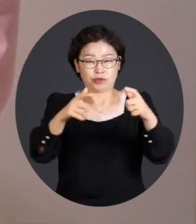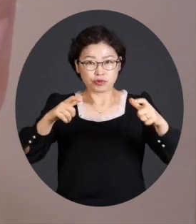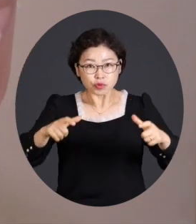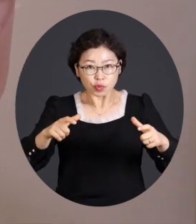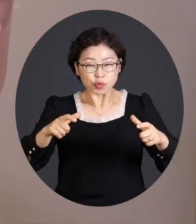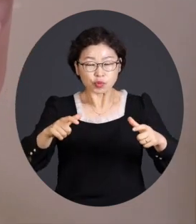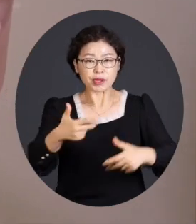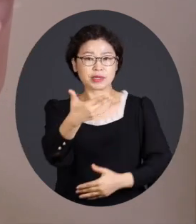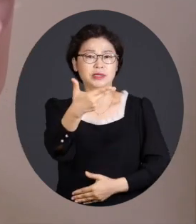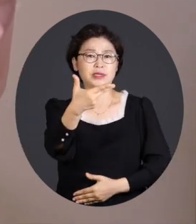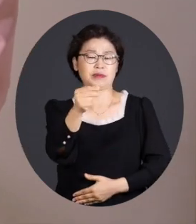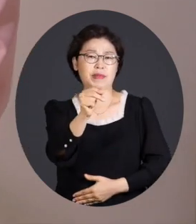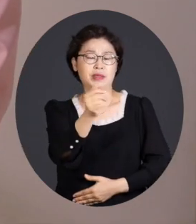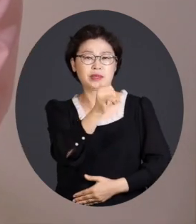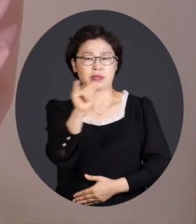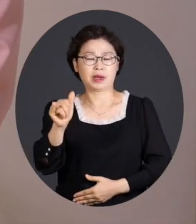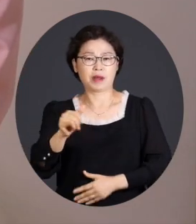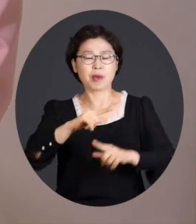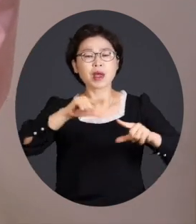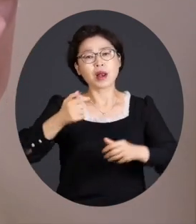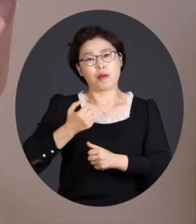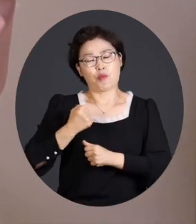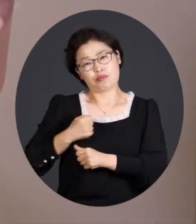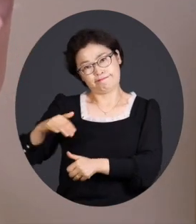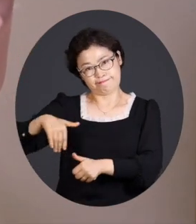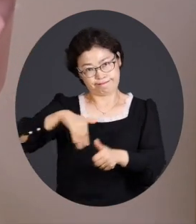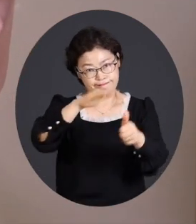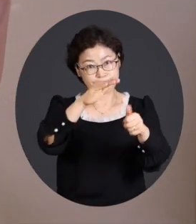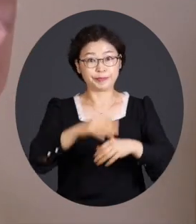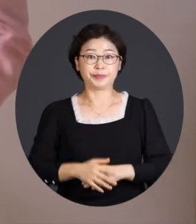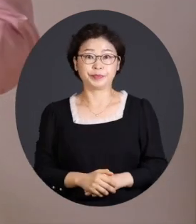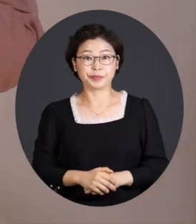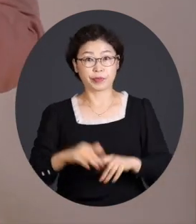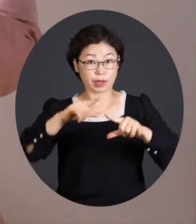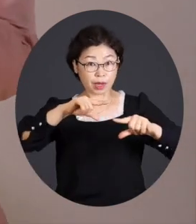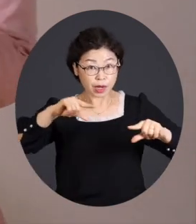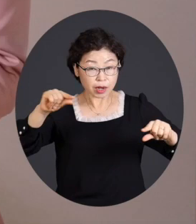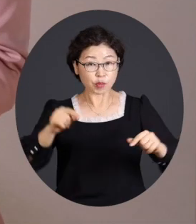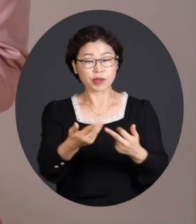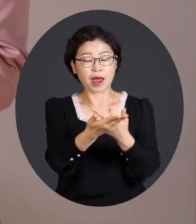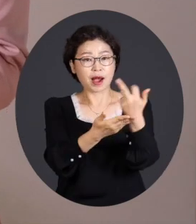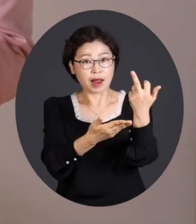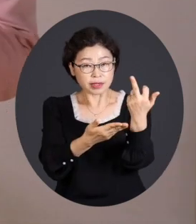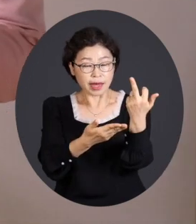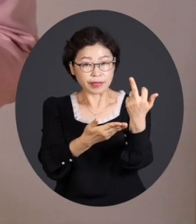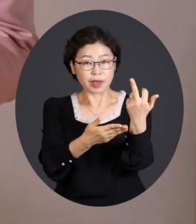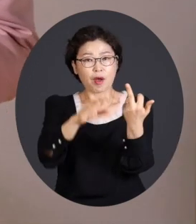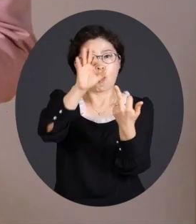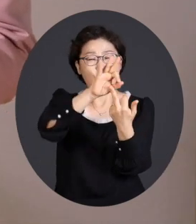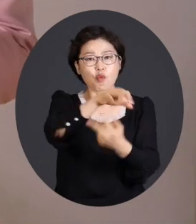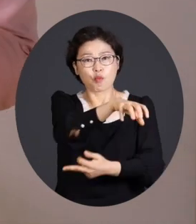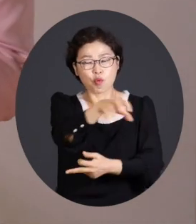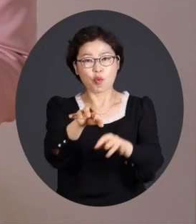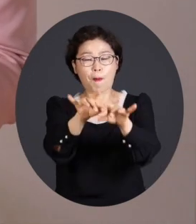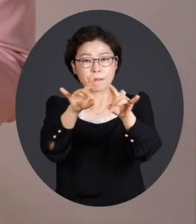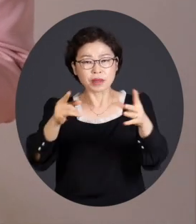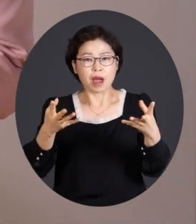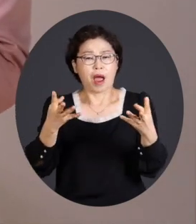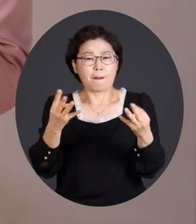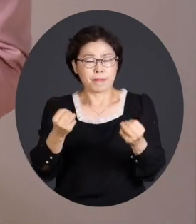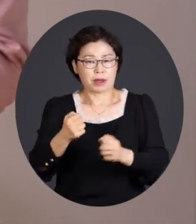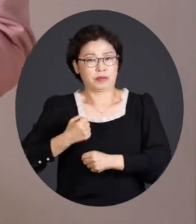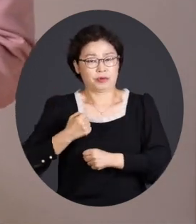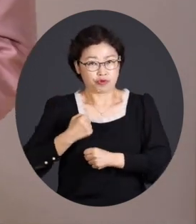무려 7만여 명의 일본군을 배치합니다. 일본은 한라산 허리, 오름 곳곳에 이 많은